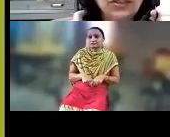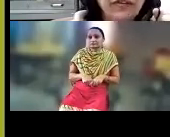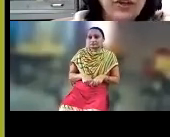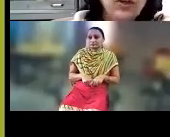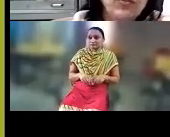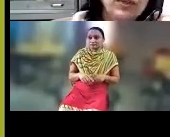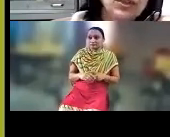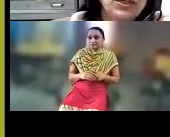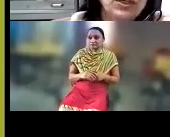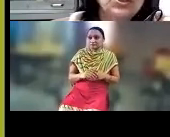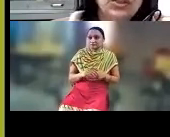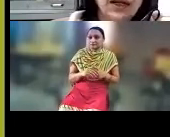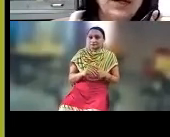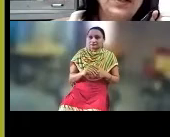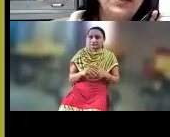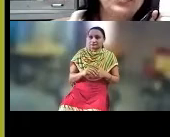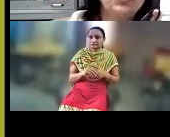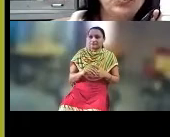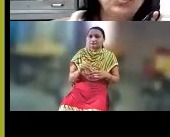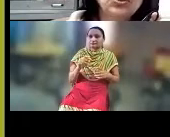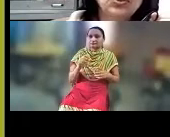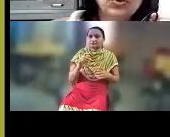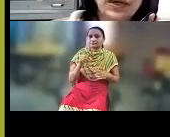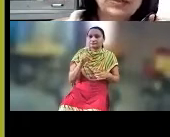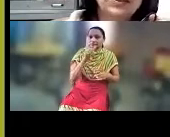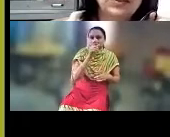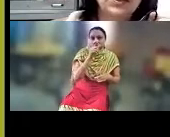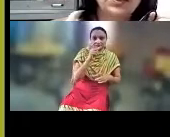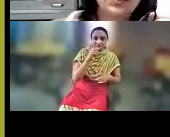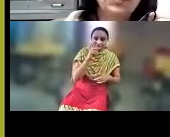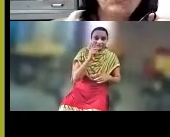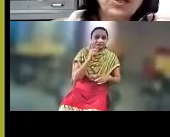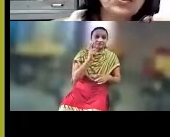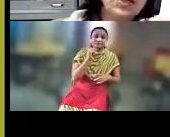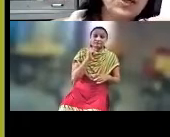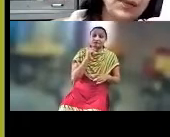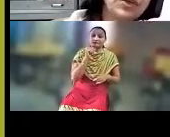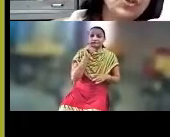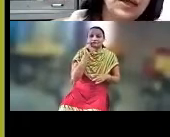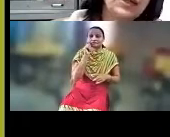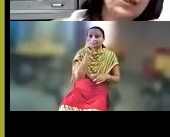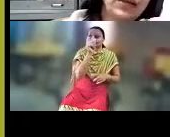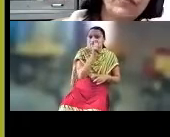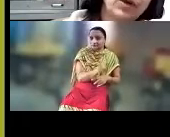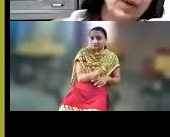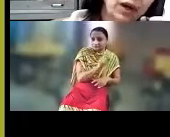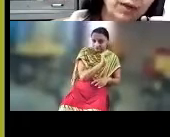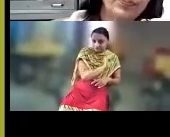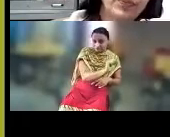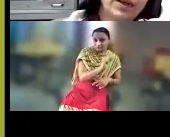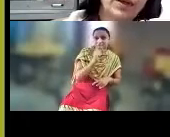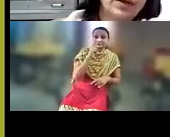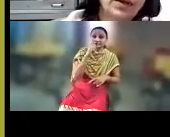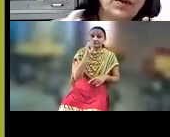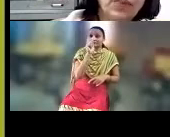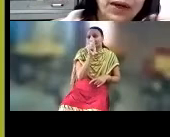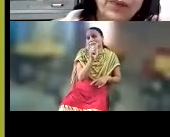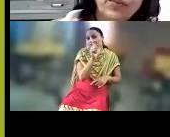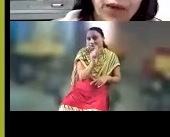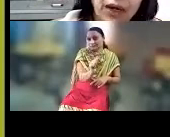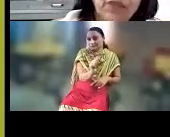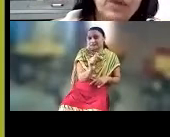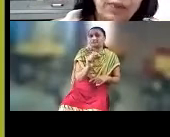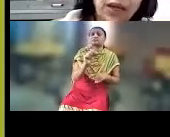the safety of his or her child and responds to threats in ways that keep the child safe from harm.